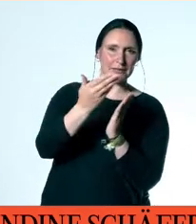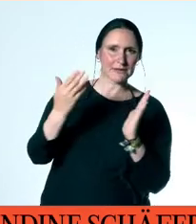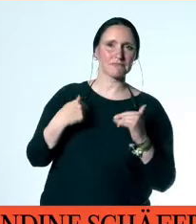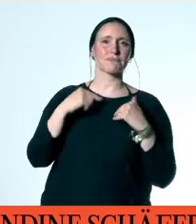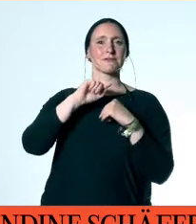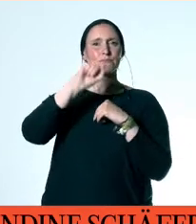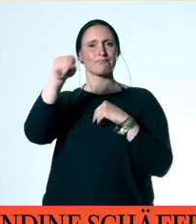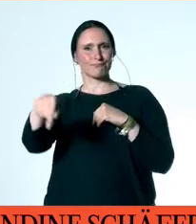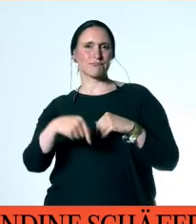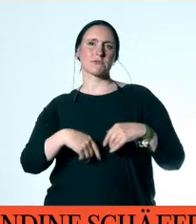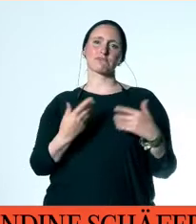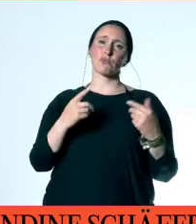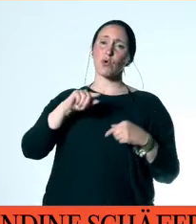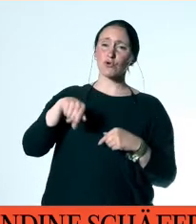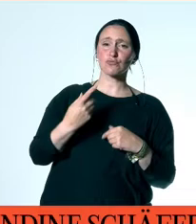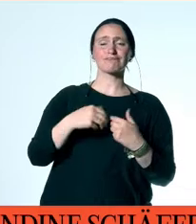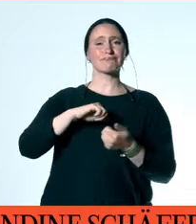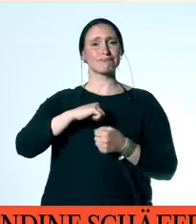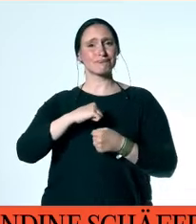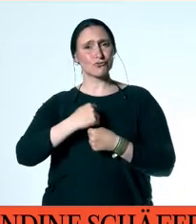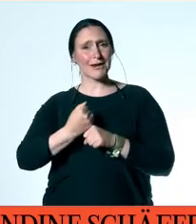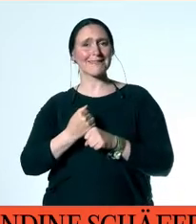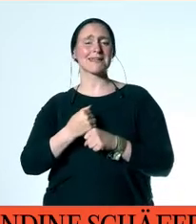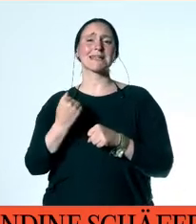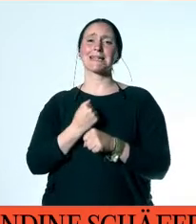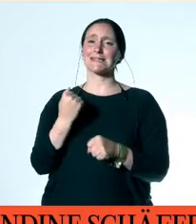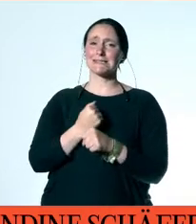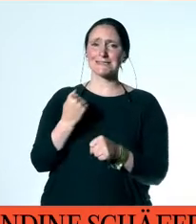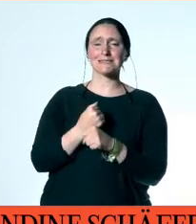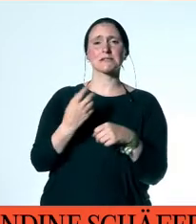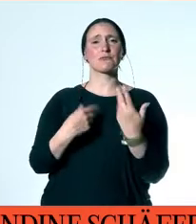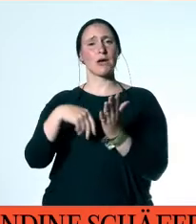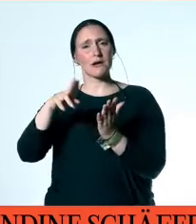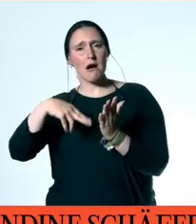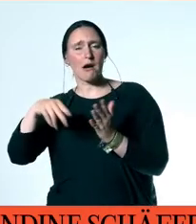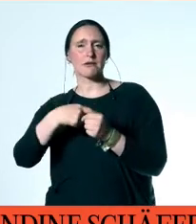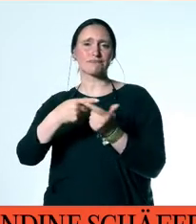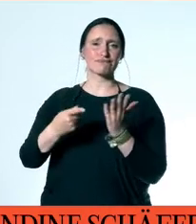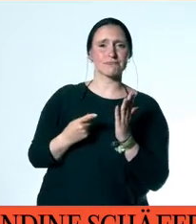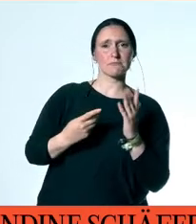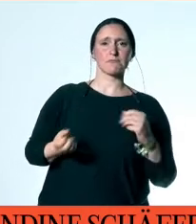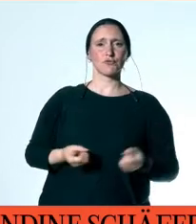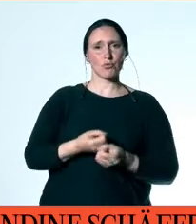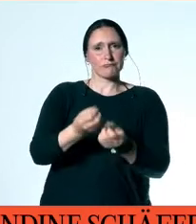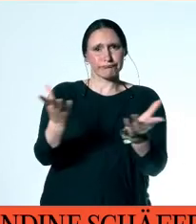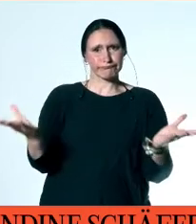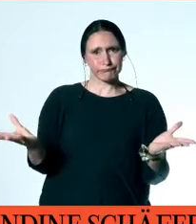Teilen der Erde. Wir tauschen uns aus über unsere Praxis. Die Idee des Entanglement, des